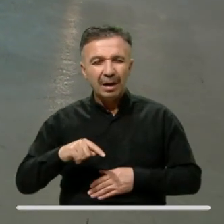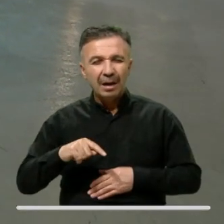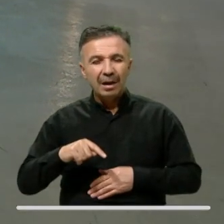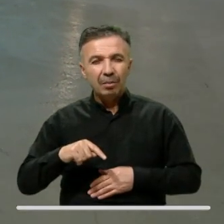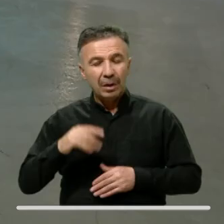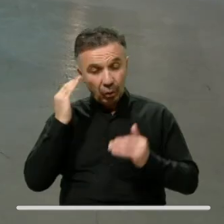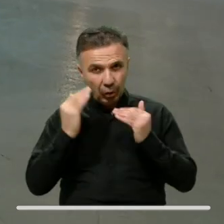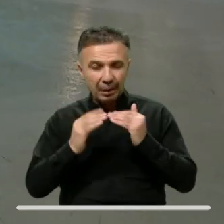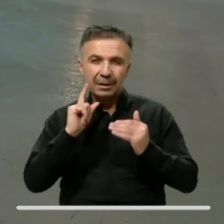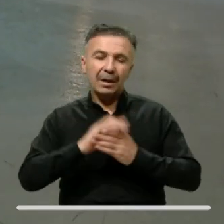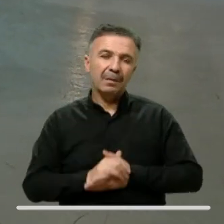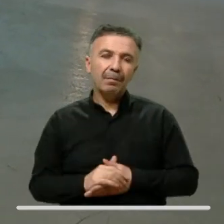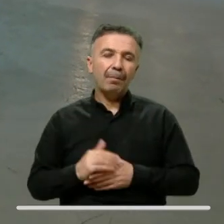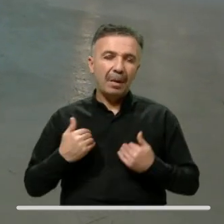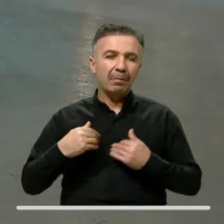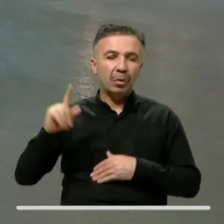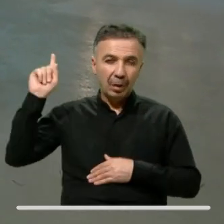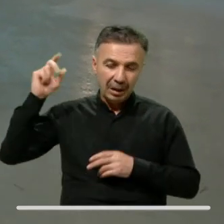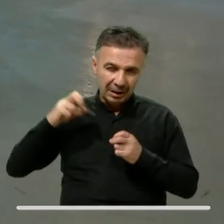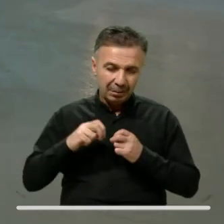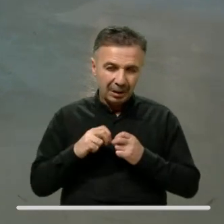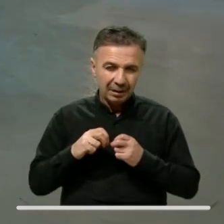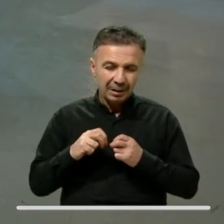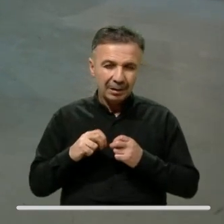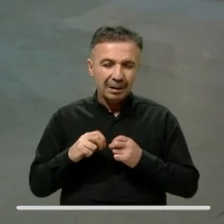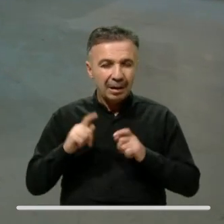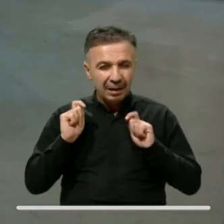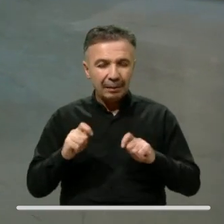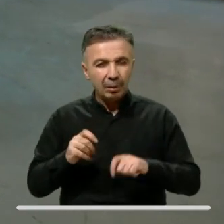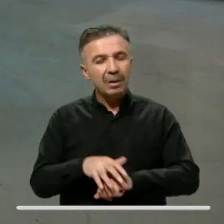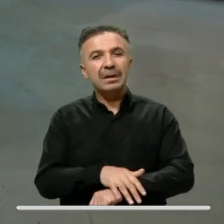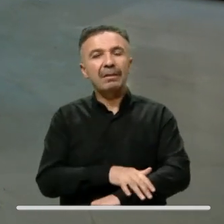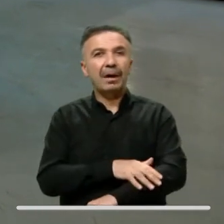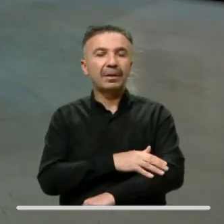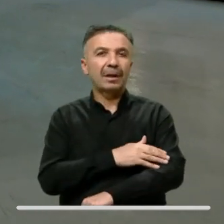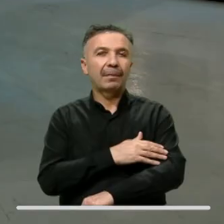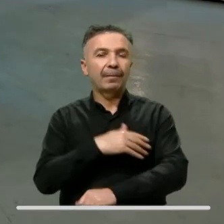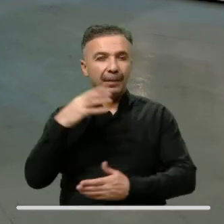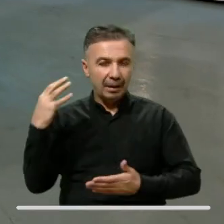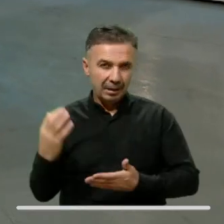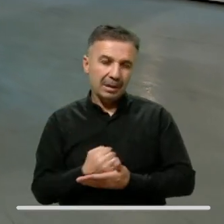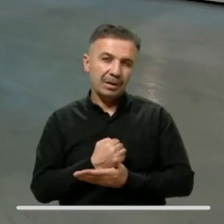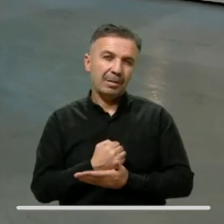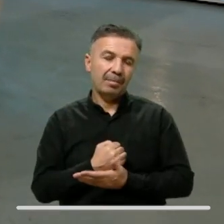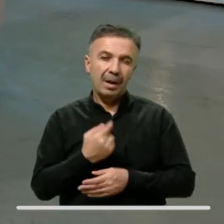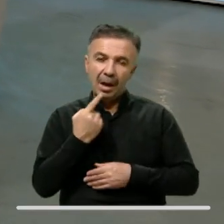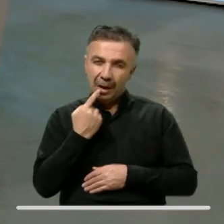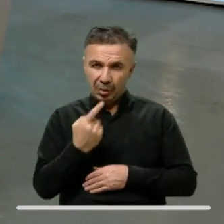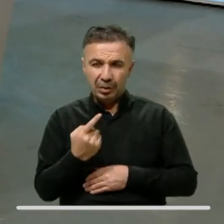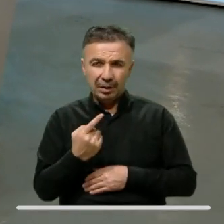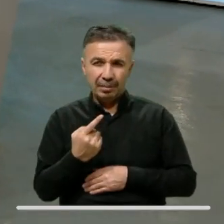gerekir. Yani ben bu tesbihatı yaptım, bunun sevabından sevabını elde edeceğim